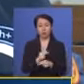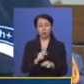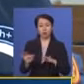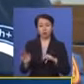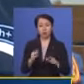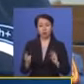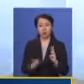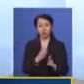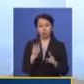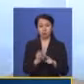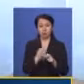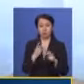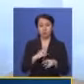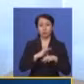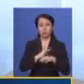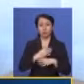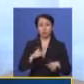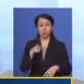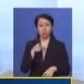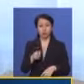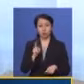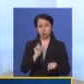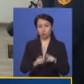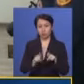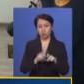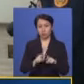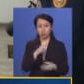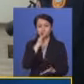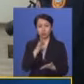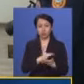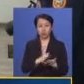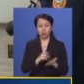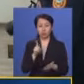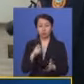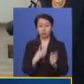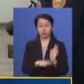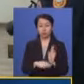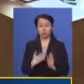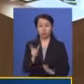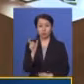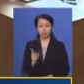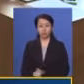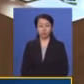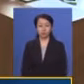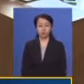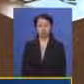По пожарной безопасности проведено более 1000 рейдов. К ответственности привлечены 195 лиц.